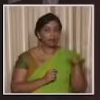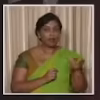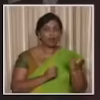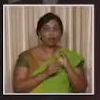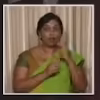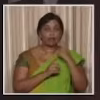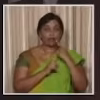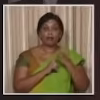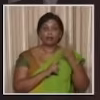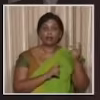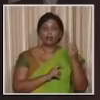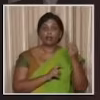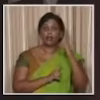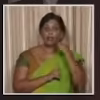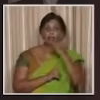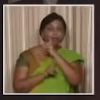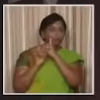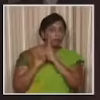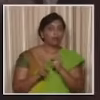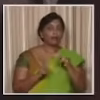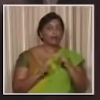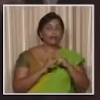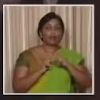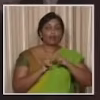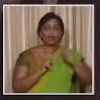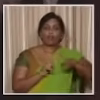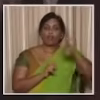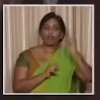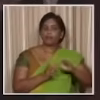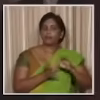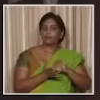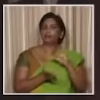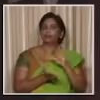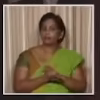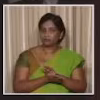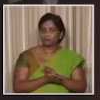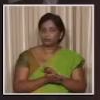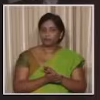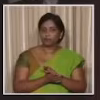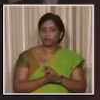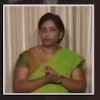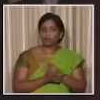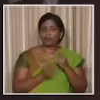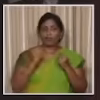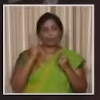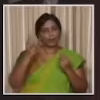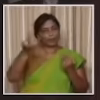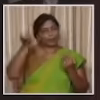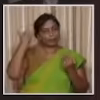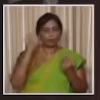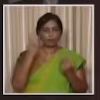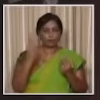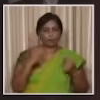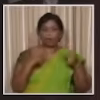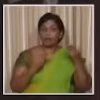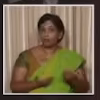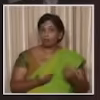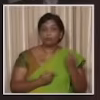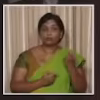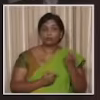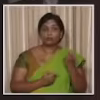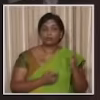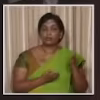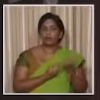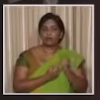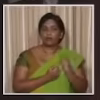හන්තානේ දෙනකොට හන්තානේ 70 වටිනාකම ගන්න අධ්‍යක්ෂක මණ්ඩල තීරණයක් කරගෙන. එතකොට දැන් 70 හන්තාන රුපියල් 2 තමයි. වර්තමාන වටිනාකම නෙවෙයි